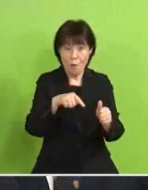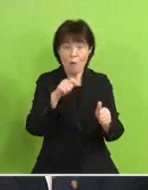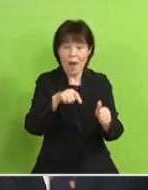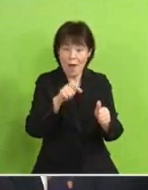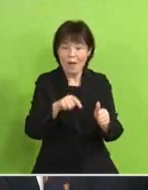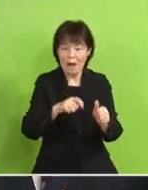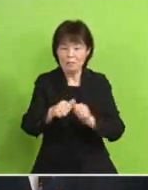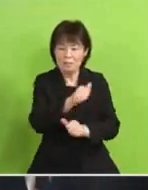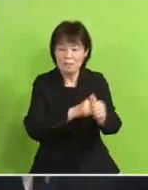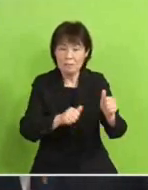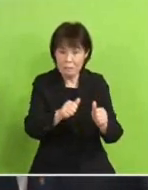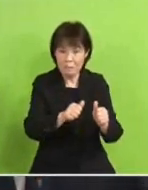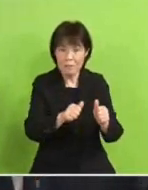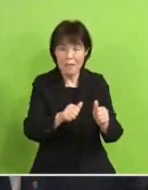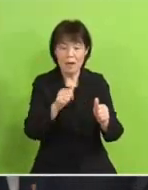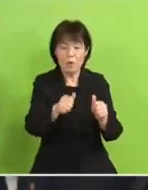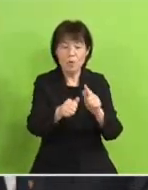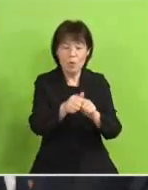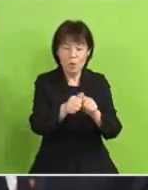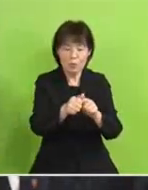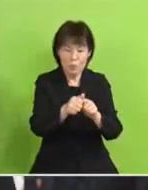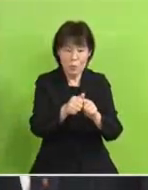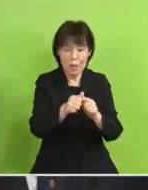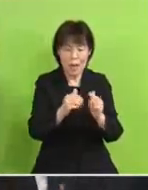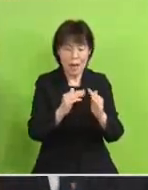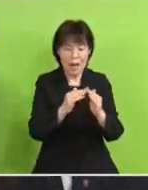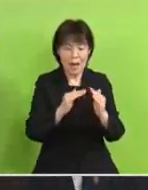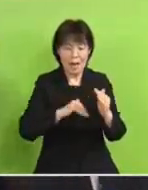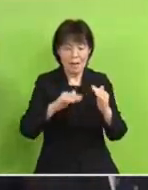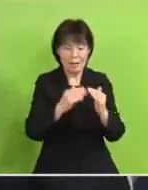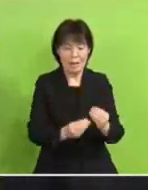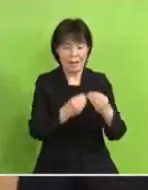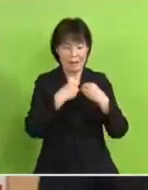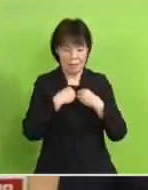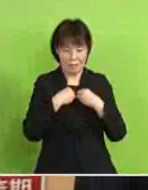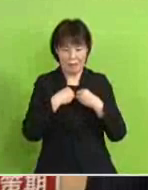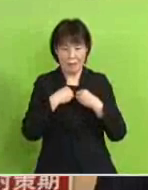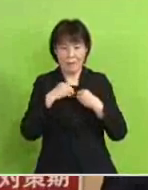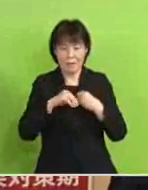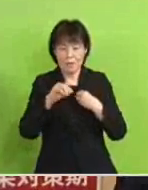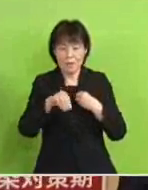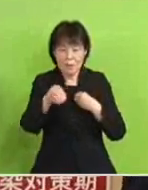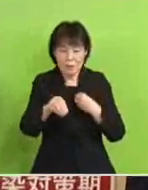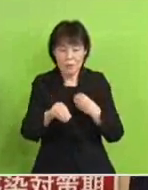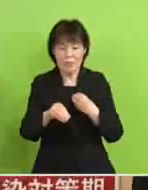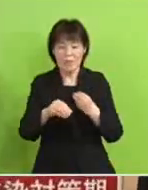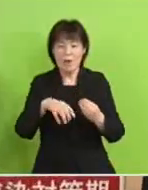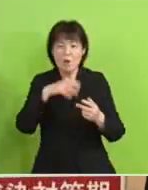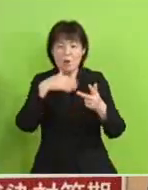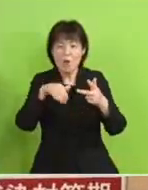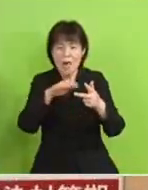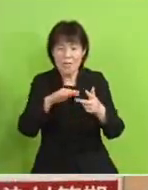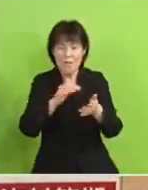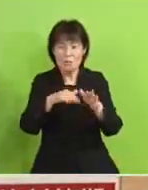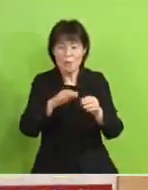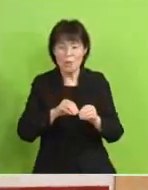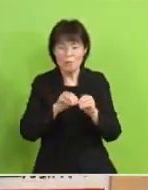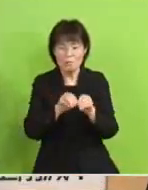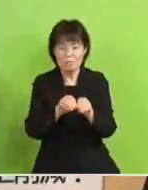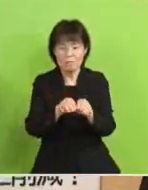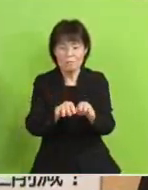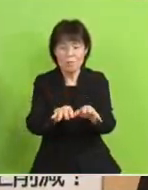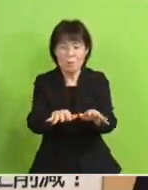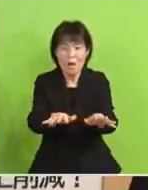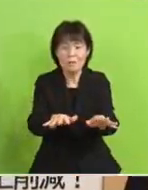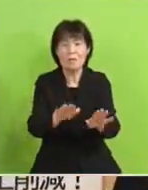高いゆえに家庭内から高齢者施設、そして病院などに連鎖し広がっていくものと言